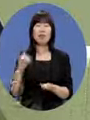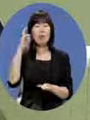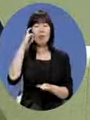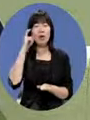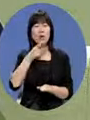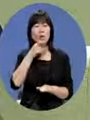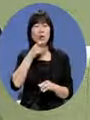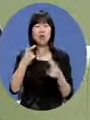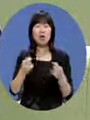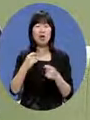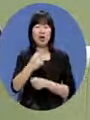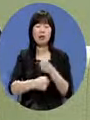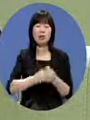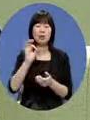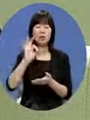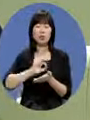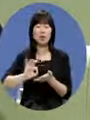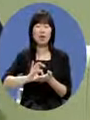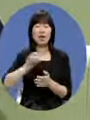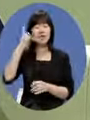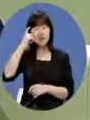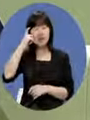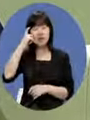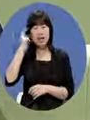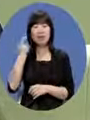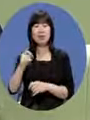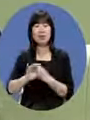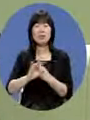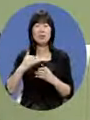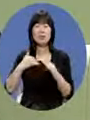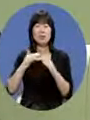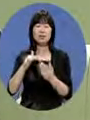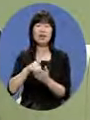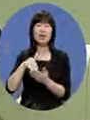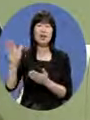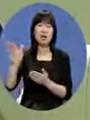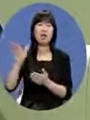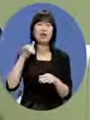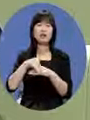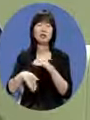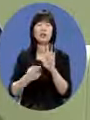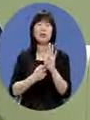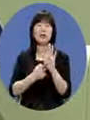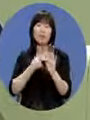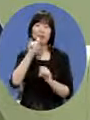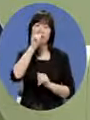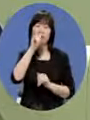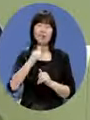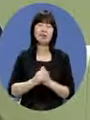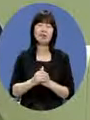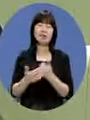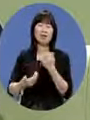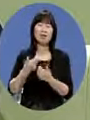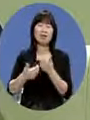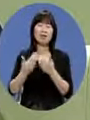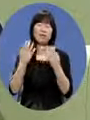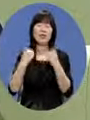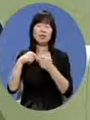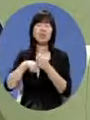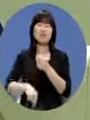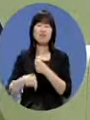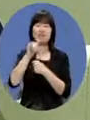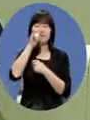물 물 같이 이렇게 함부로 돈을 쓰느냐 에 그 요령은 내 집에서 나가라 이제 이런 표현들도 쓰고 뭐 이제 이런 갈등이 이제 좀 많이